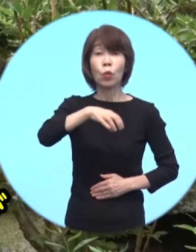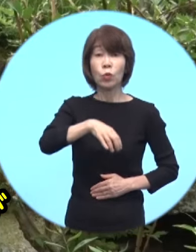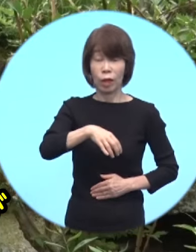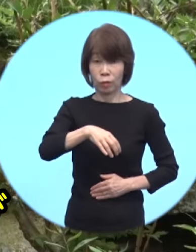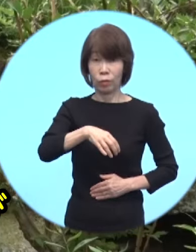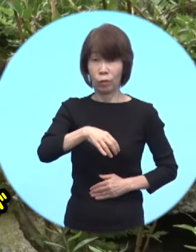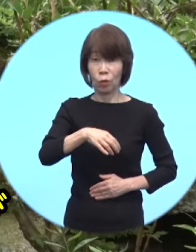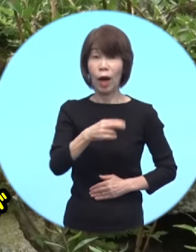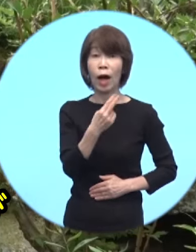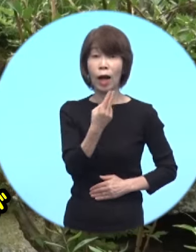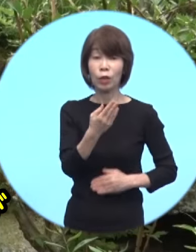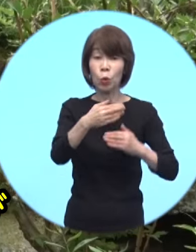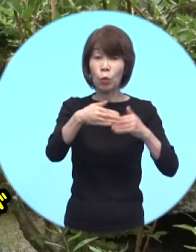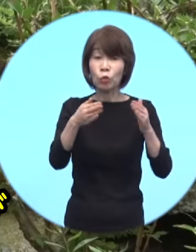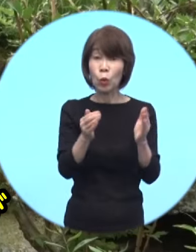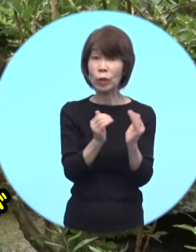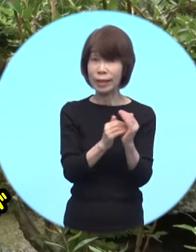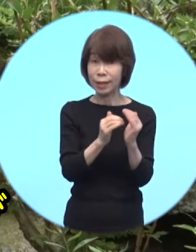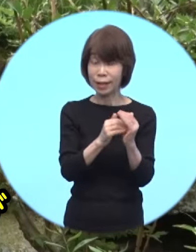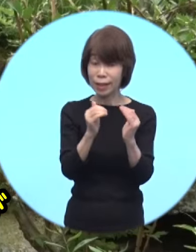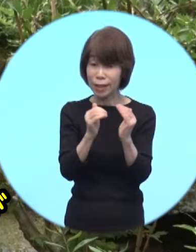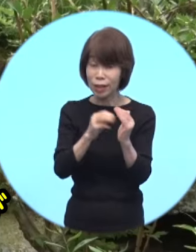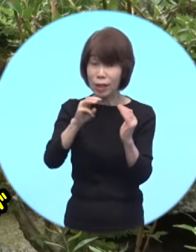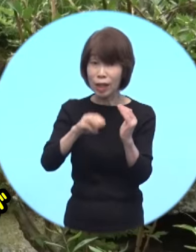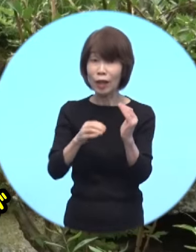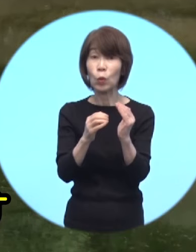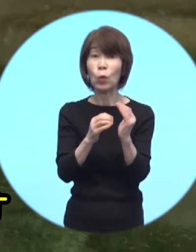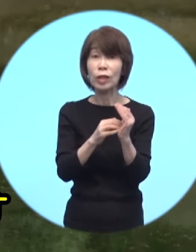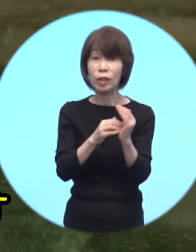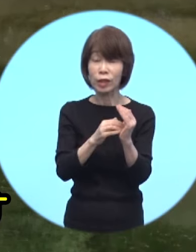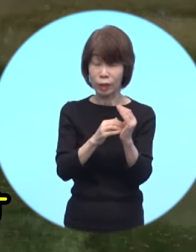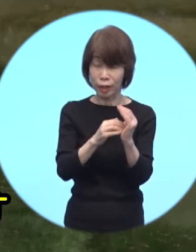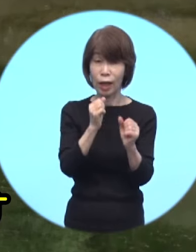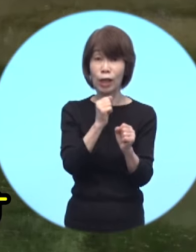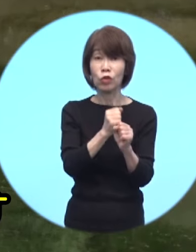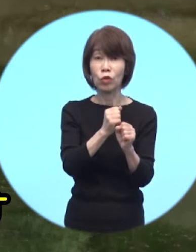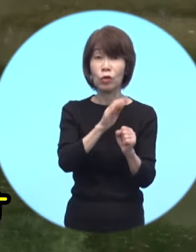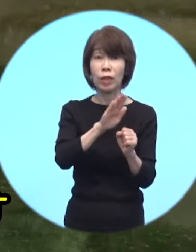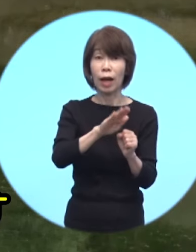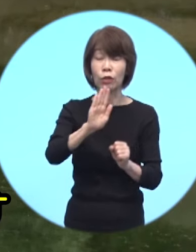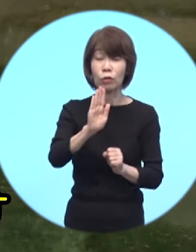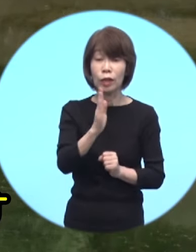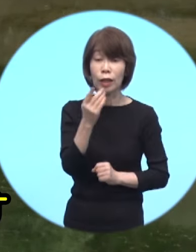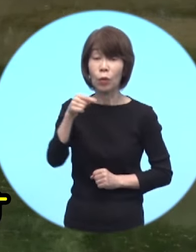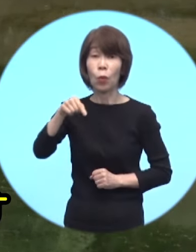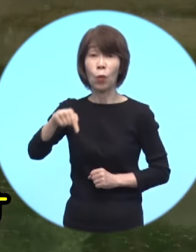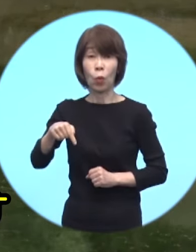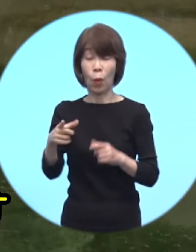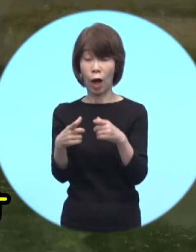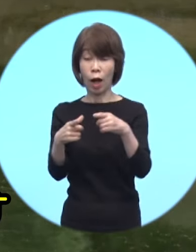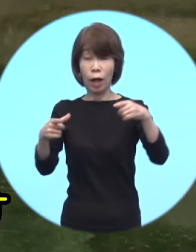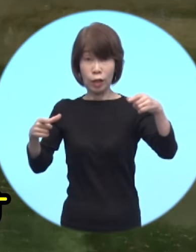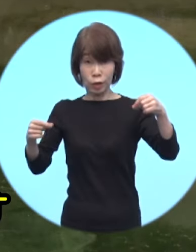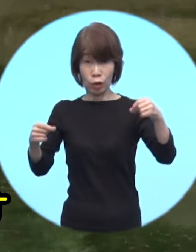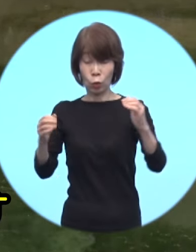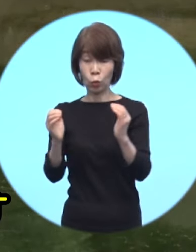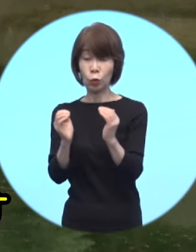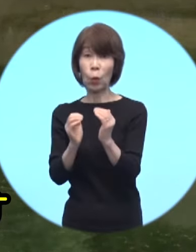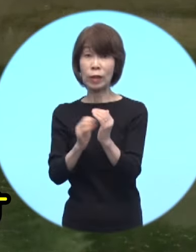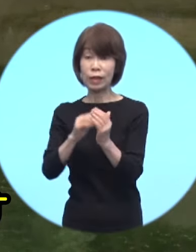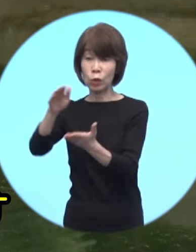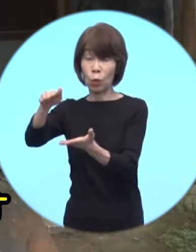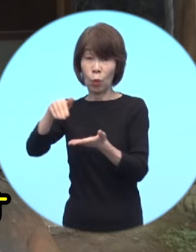石川県の有名な石がありますけども、こちらのお庭については、その全国からですね、庭石を持ってきているっていうのが特